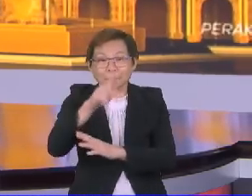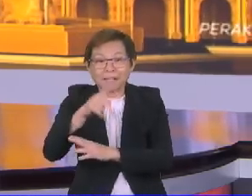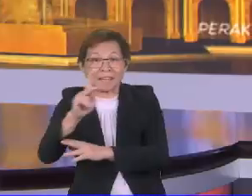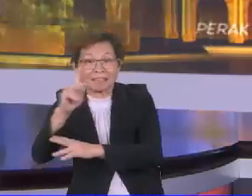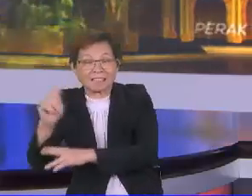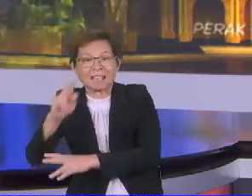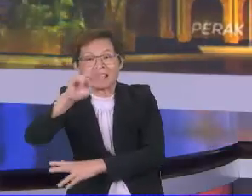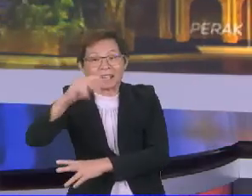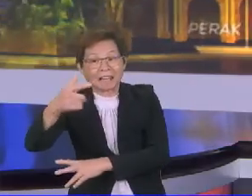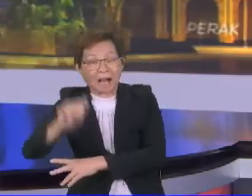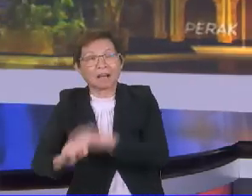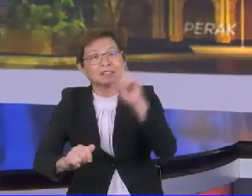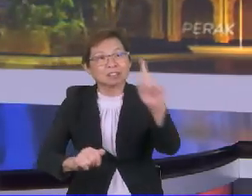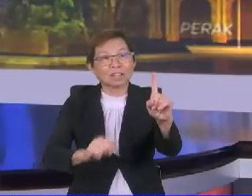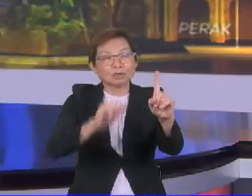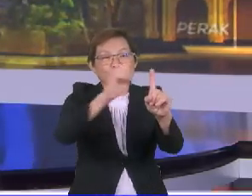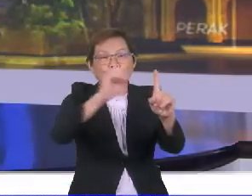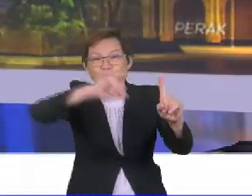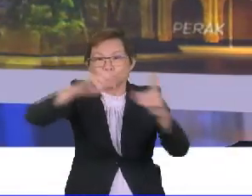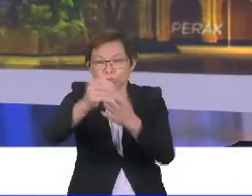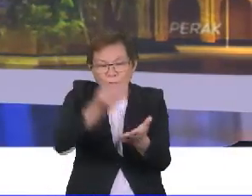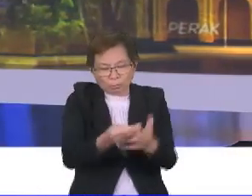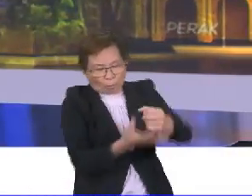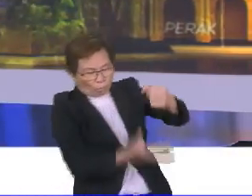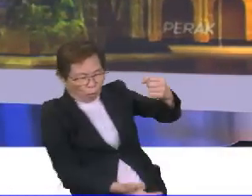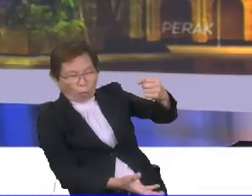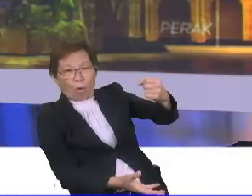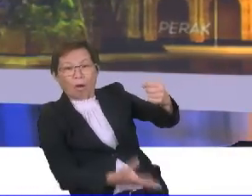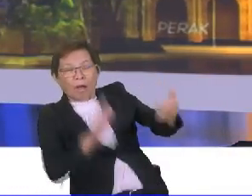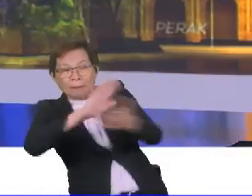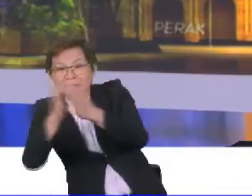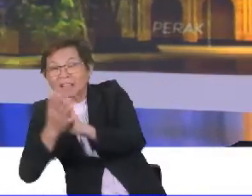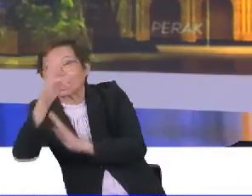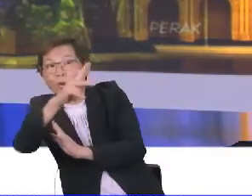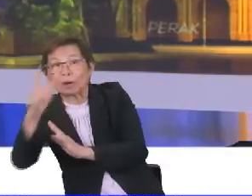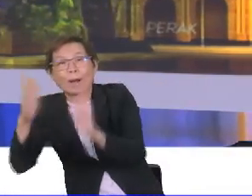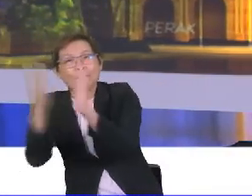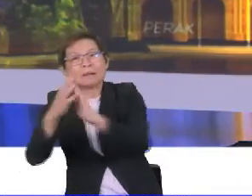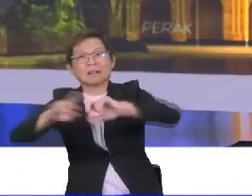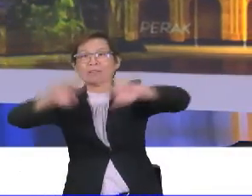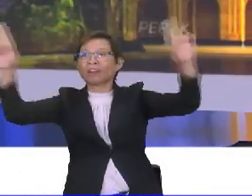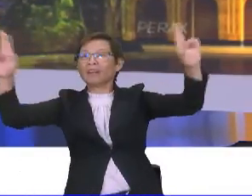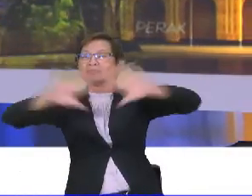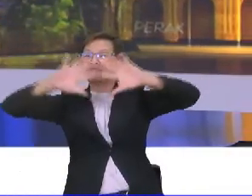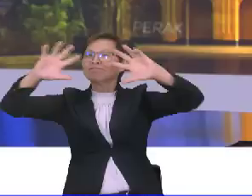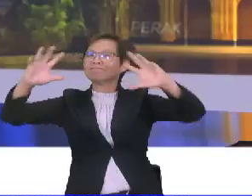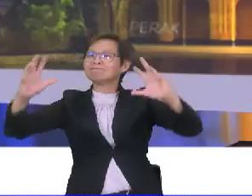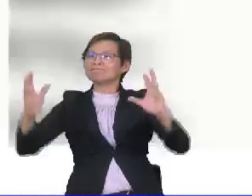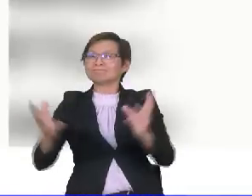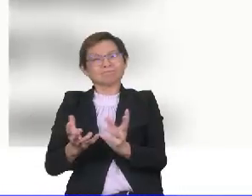Komeng sebanyak 100 juta Ringgit diperuntukkan bagi menjadikan Kuala Lumpur sebagai Metropolis antar bangsa